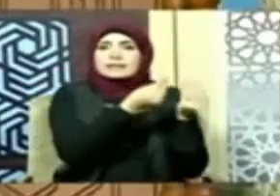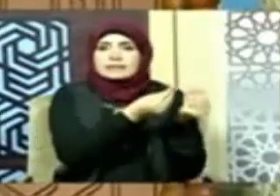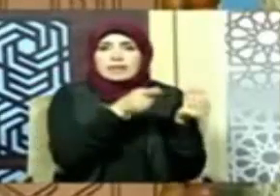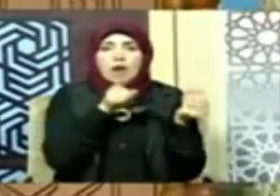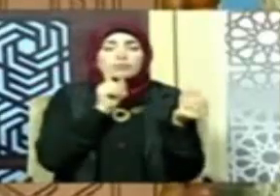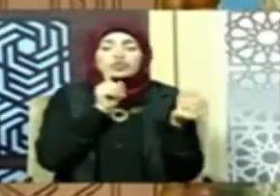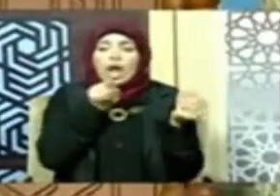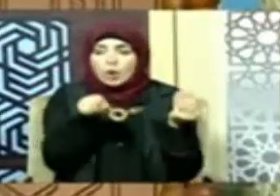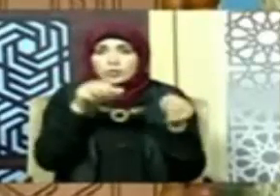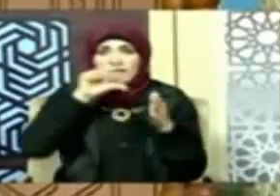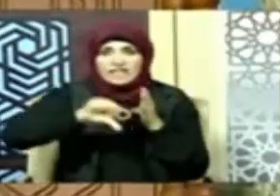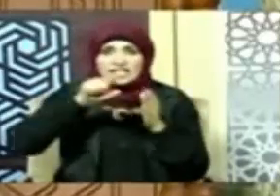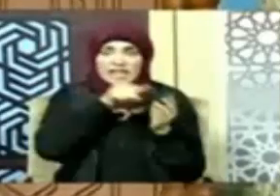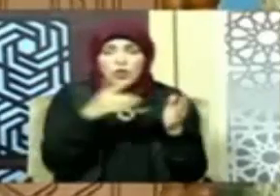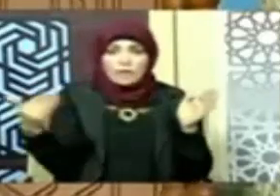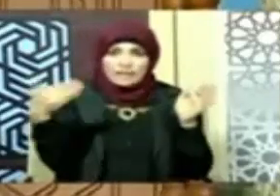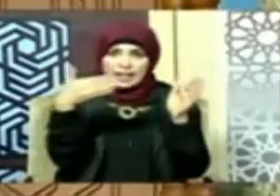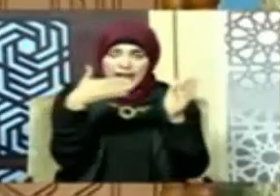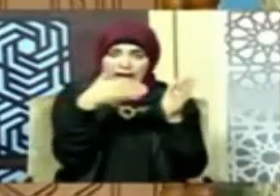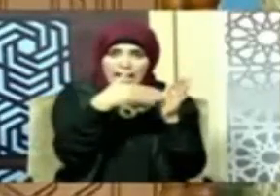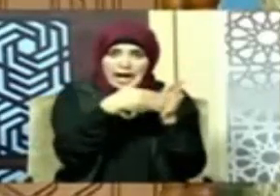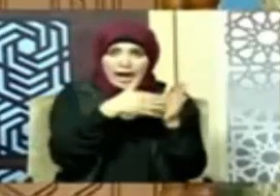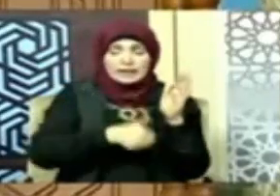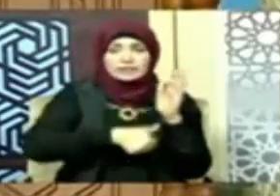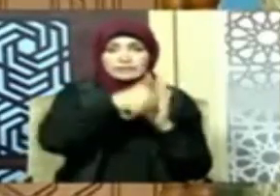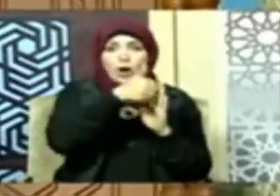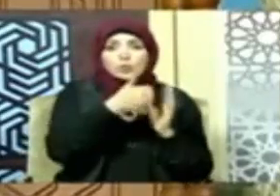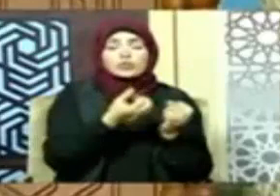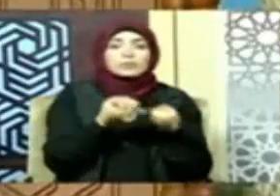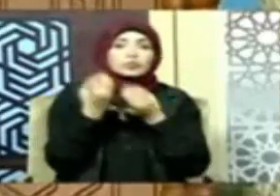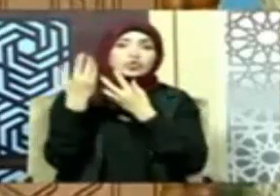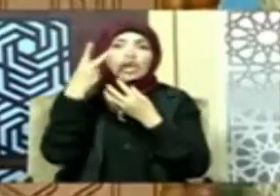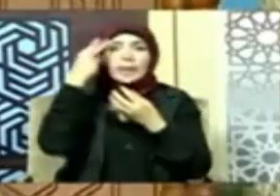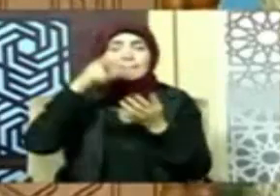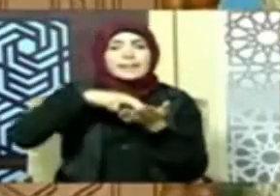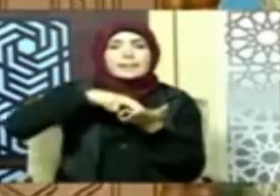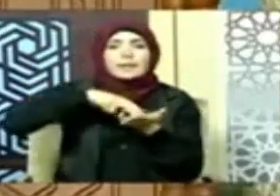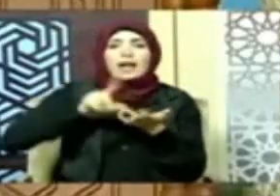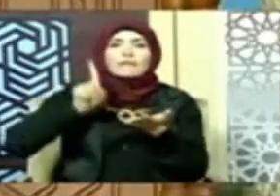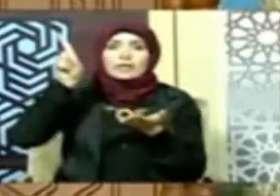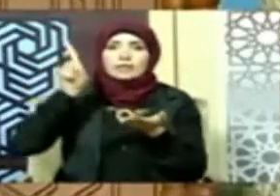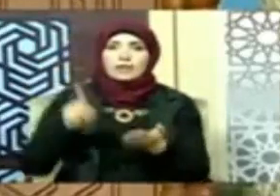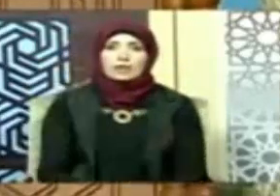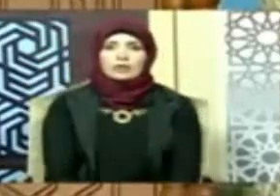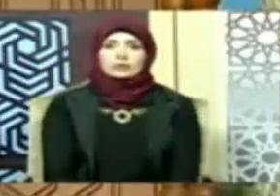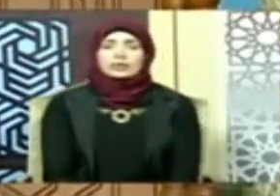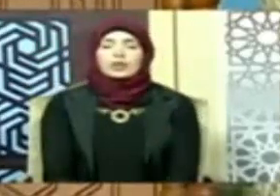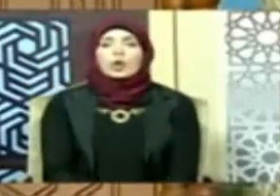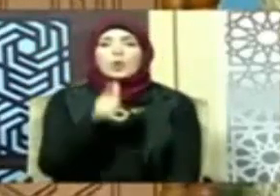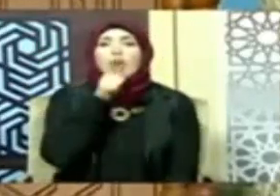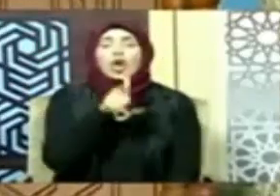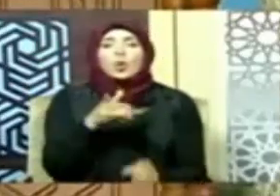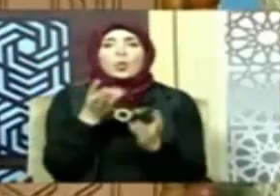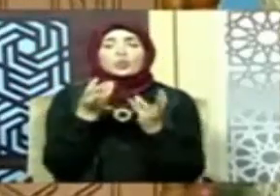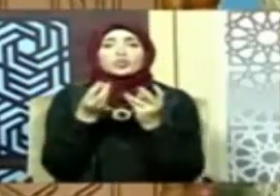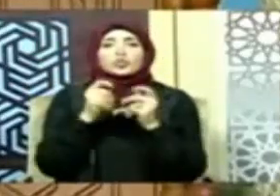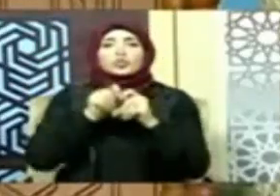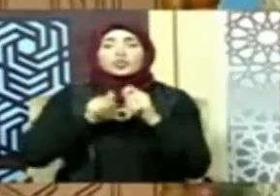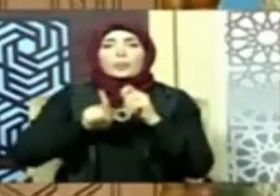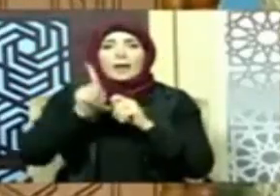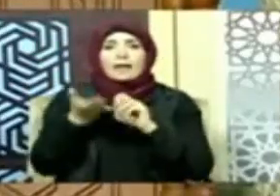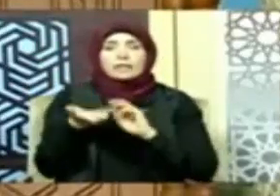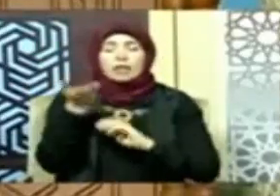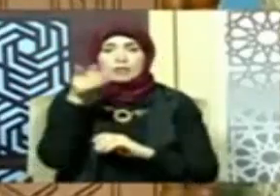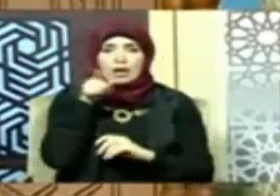والعاقبة للمتقين، ويقول سبحانه: ويوم القيامة